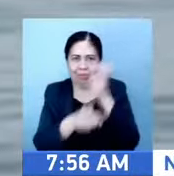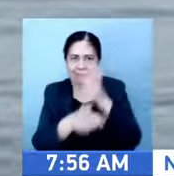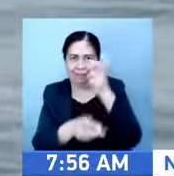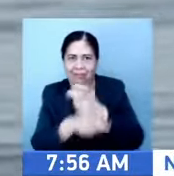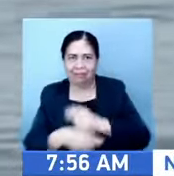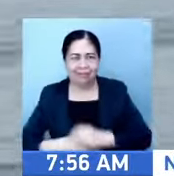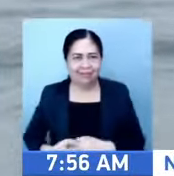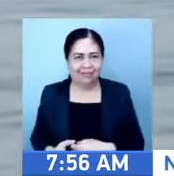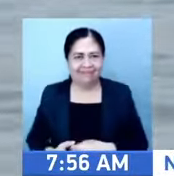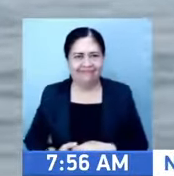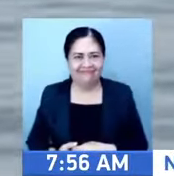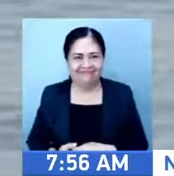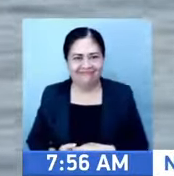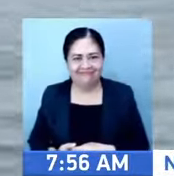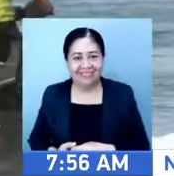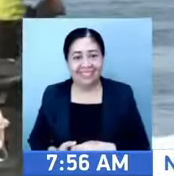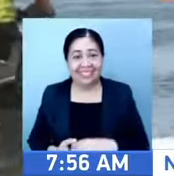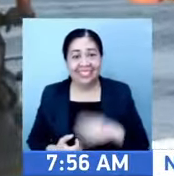Jensen, kaya mo pa?